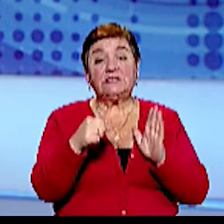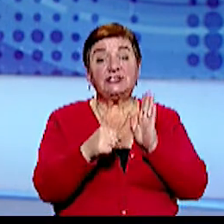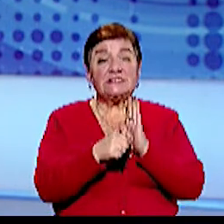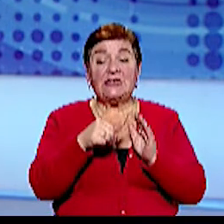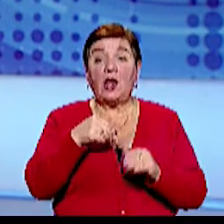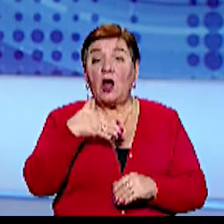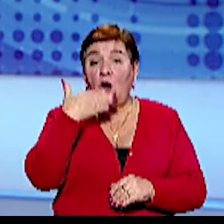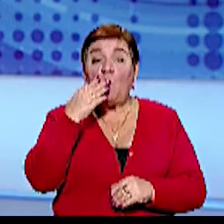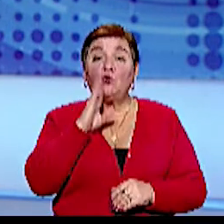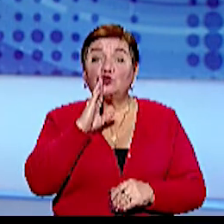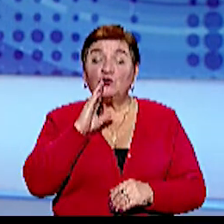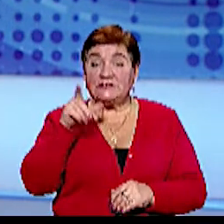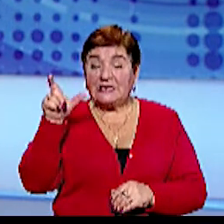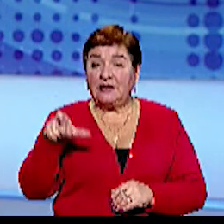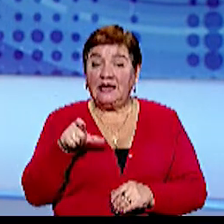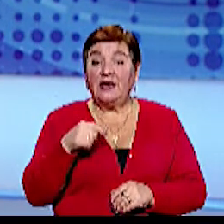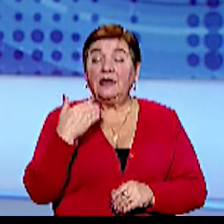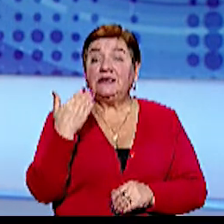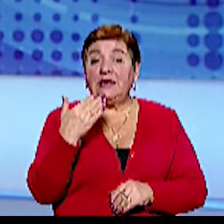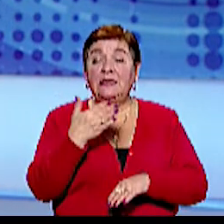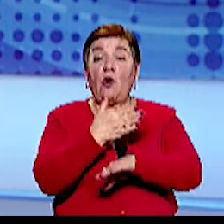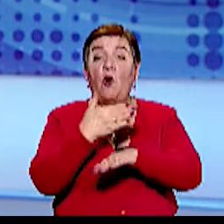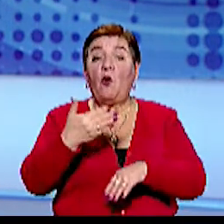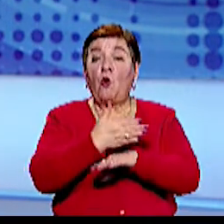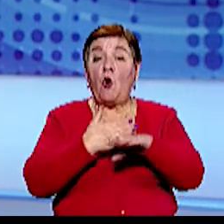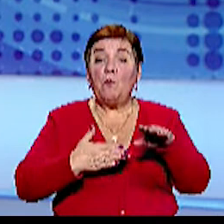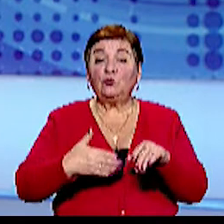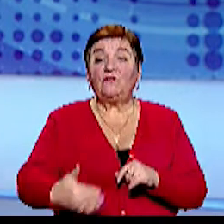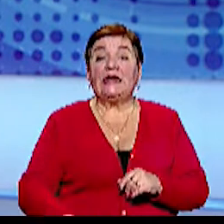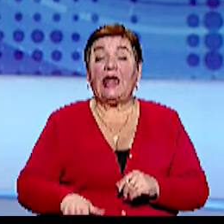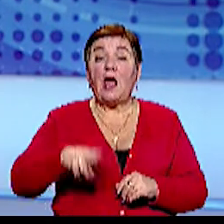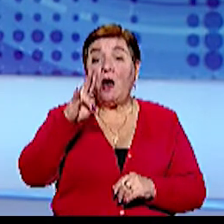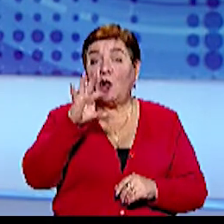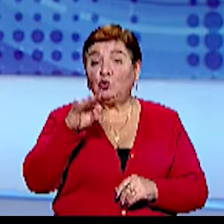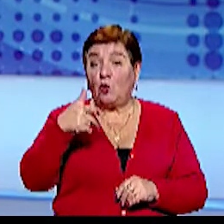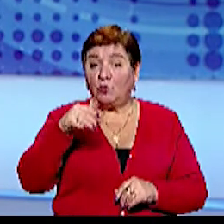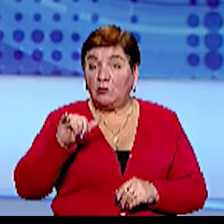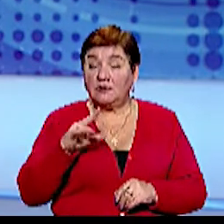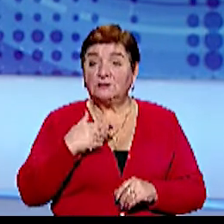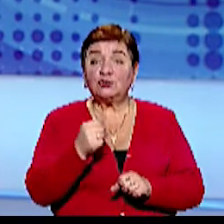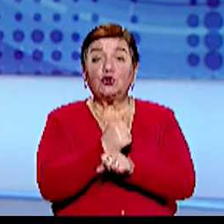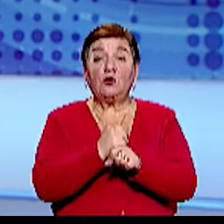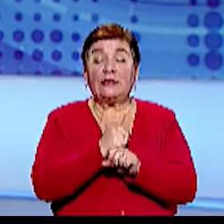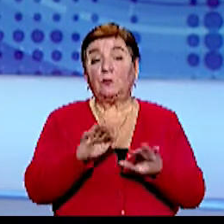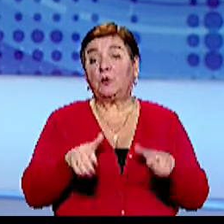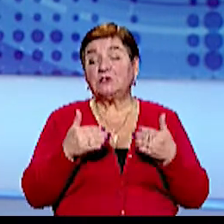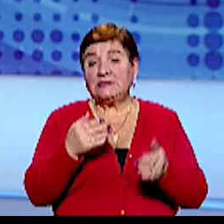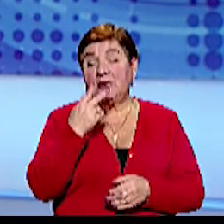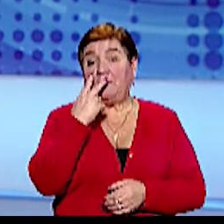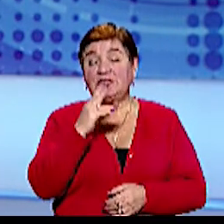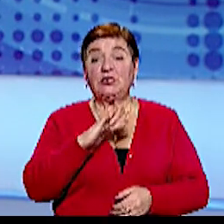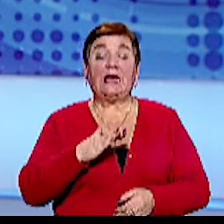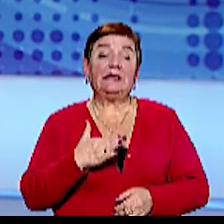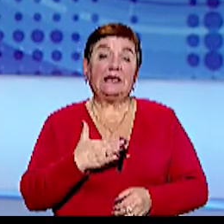ужгородської керамістки Тетяни Літус, котрій ампутували ногу. Копію ж придбати не можна. Шоколадну композицію бачила і